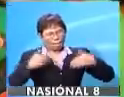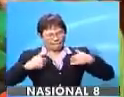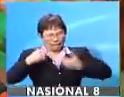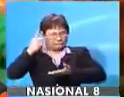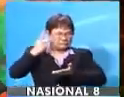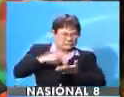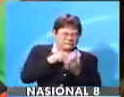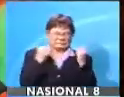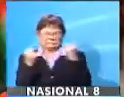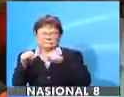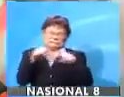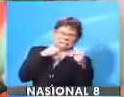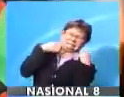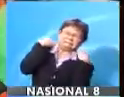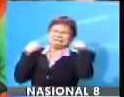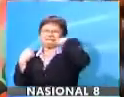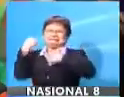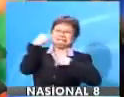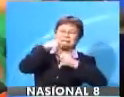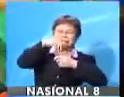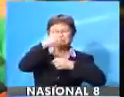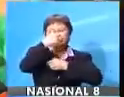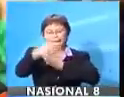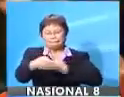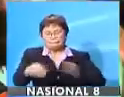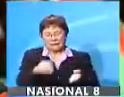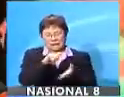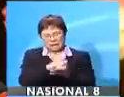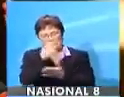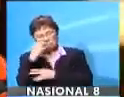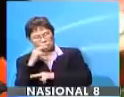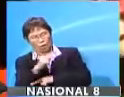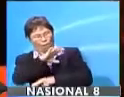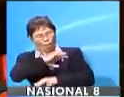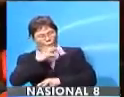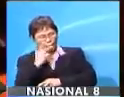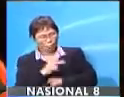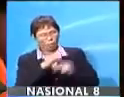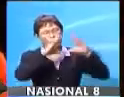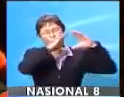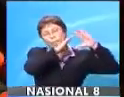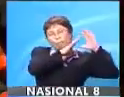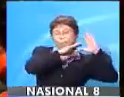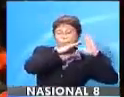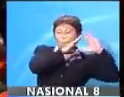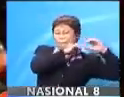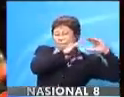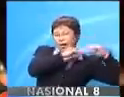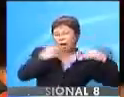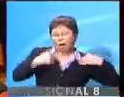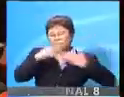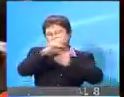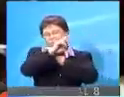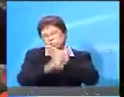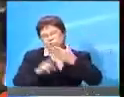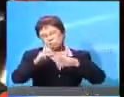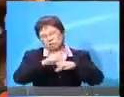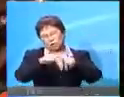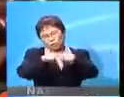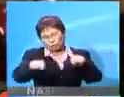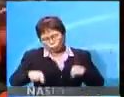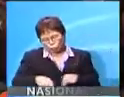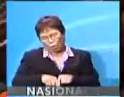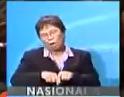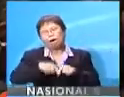kesan pergelutan berdasarkan keadaan bilik berkenaan. Polis turut menjumpai bantal peluk yang terdapat kesan darah di ruang tamu